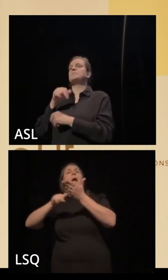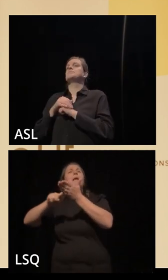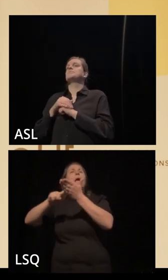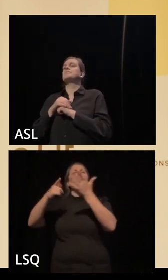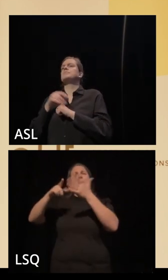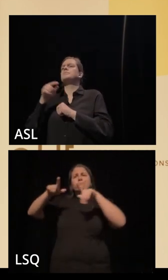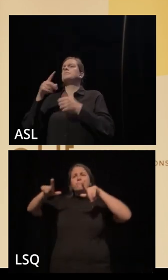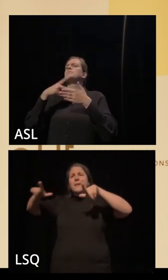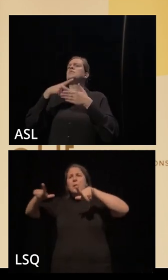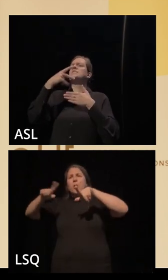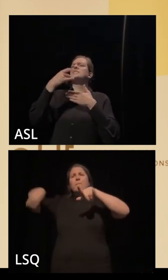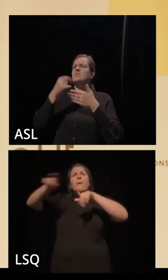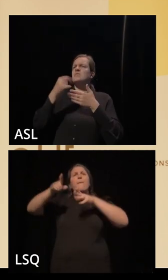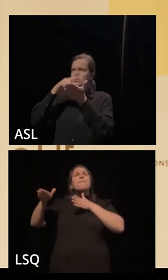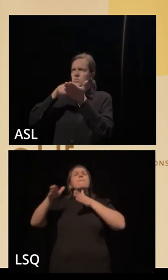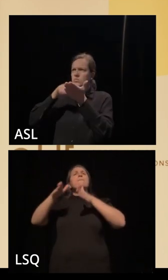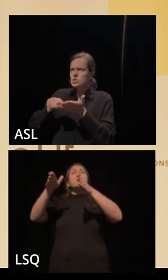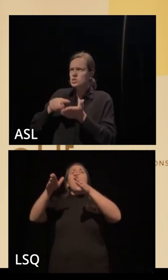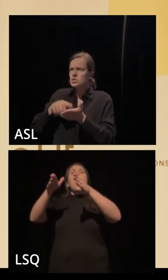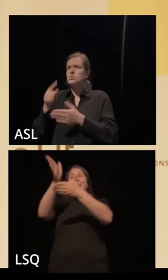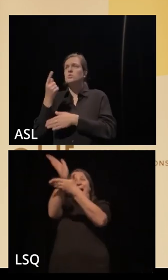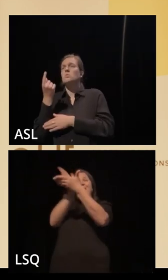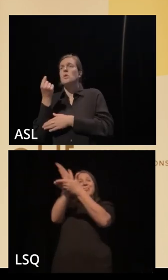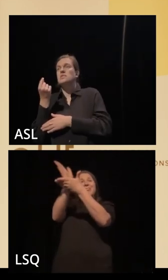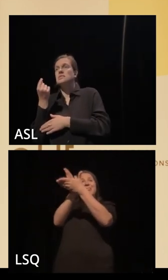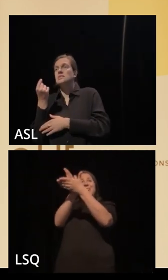fleuve Bidasoa, qui est fleuve frontière,